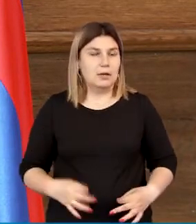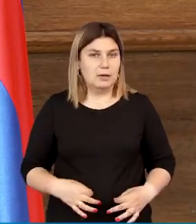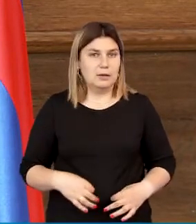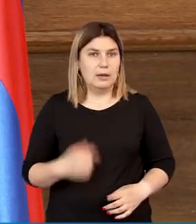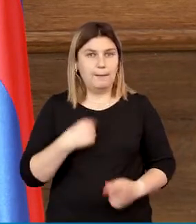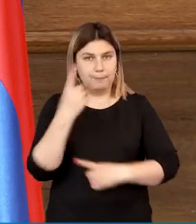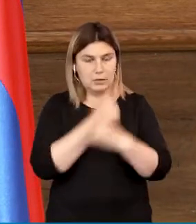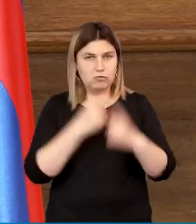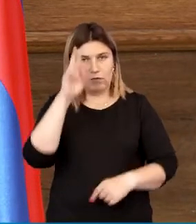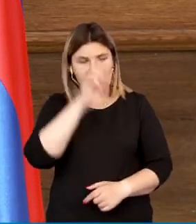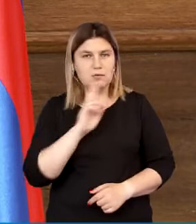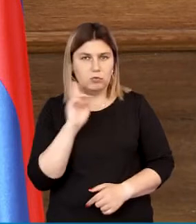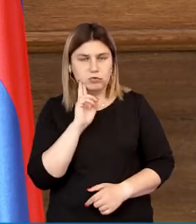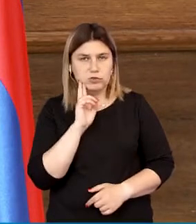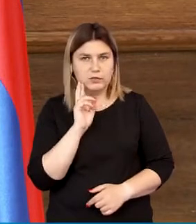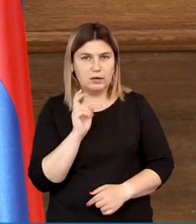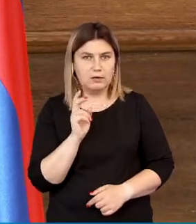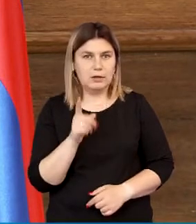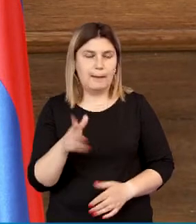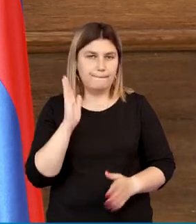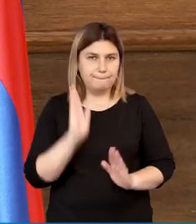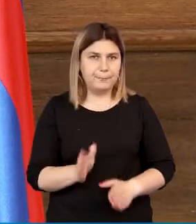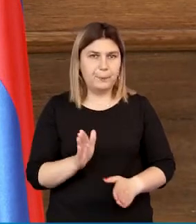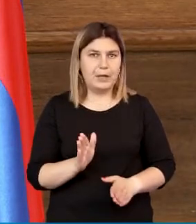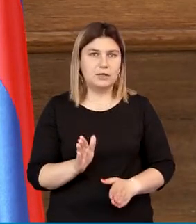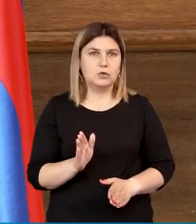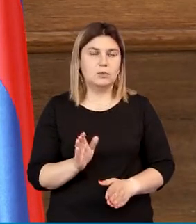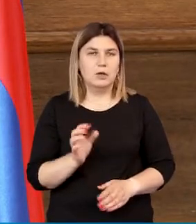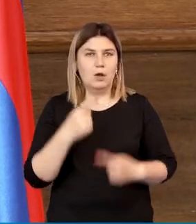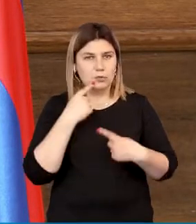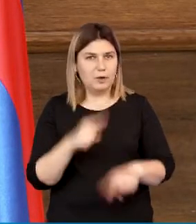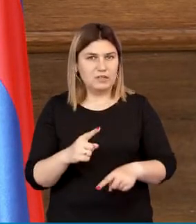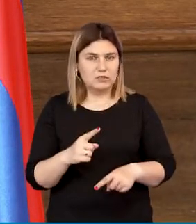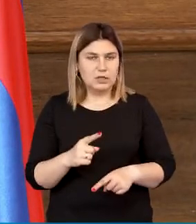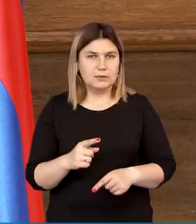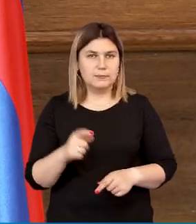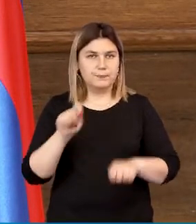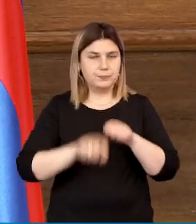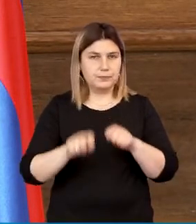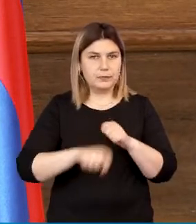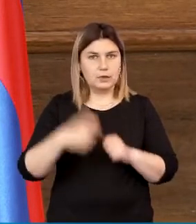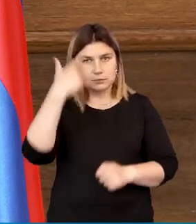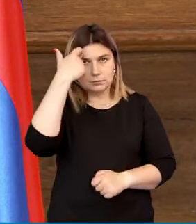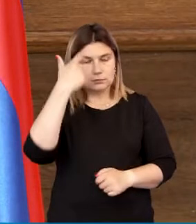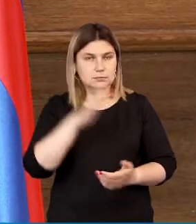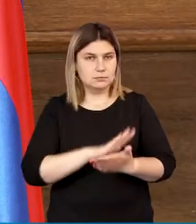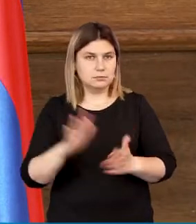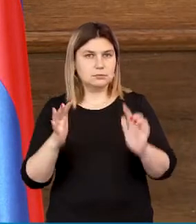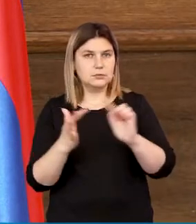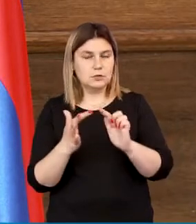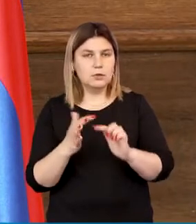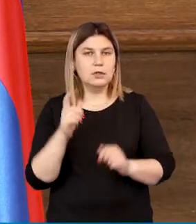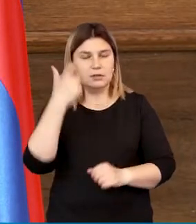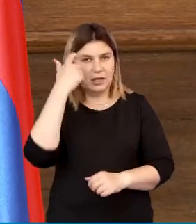zakładam, że wszyscy rodzice no, będą zachowywali się racjonalnie. Mierzenie bezdotykowym termometrem